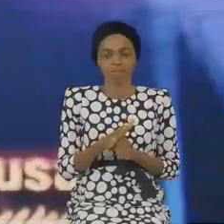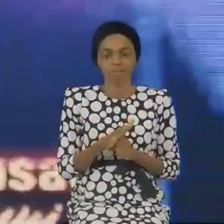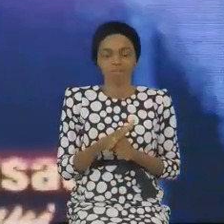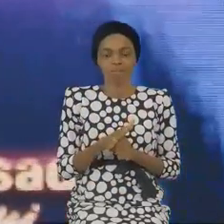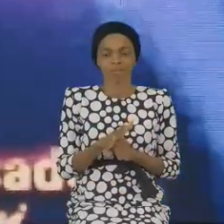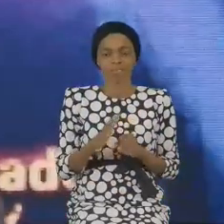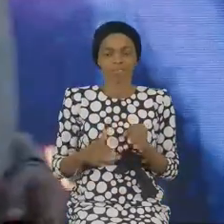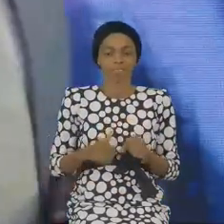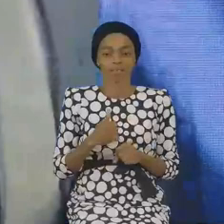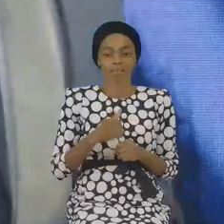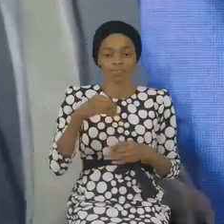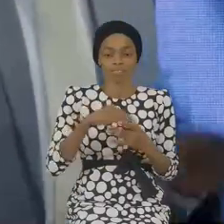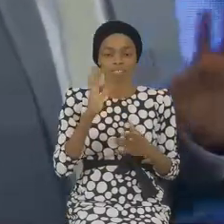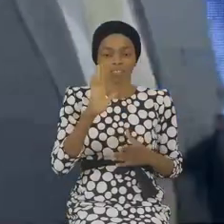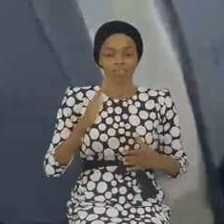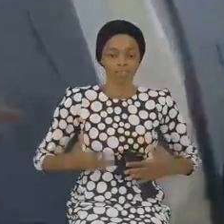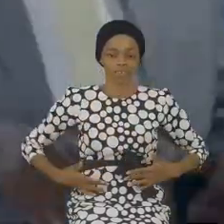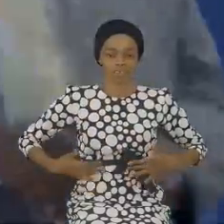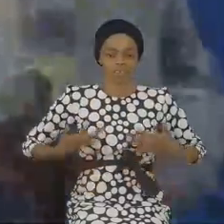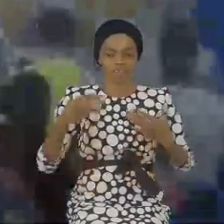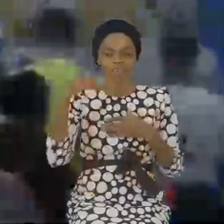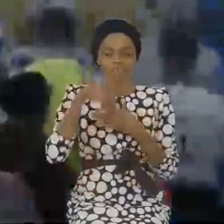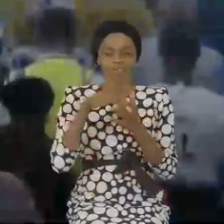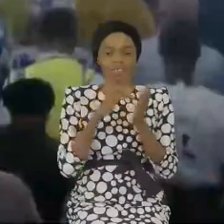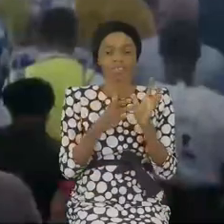dans ta vie, au nom de Jésus.